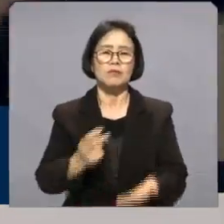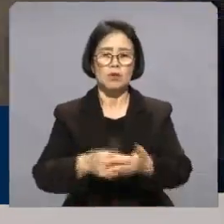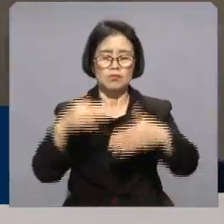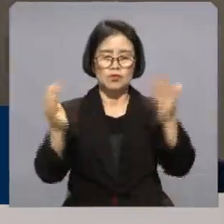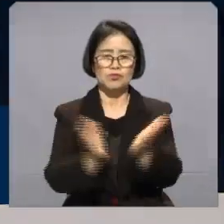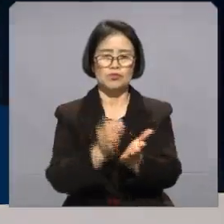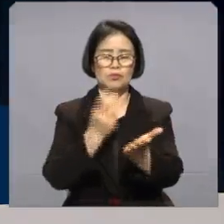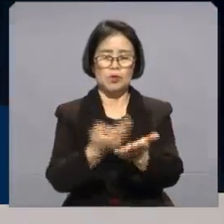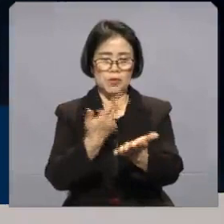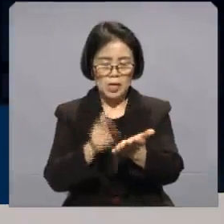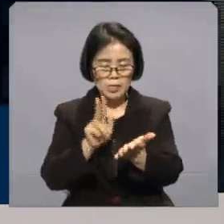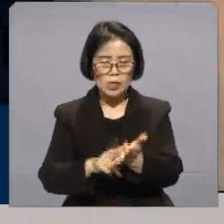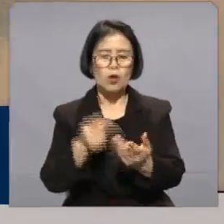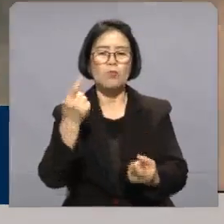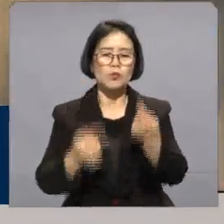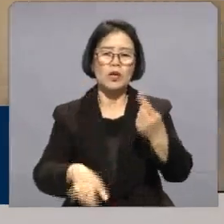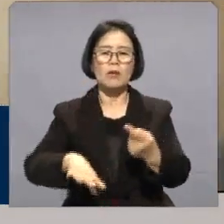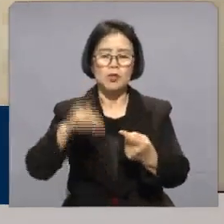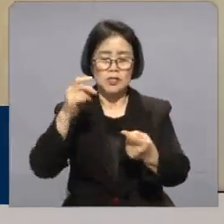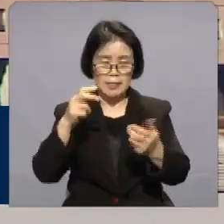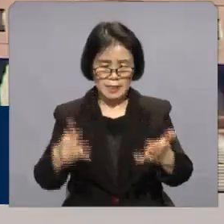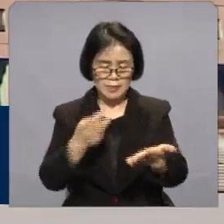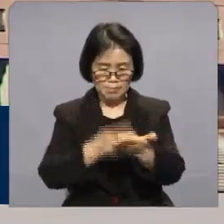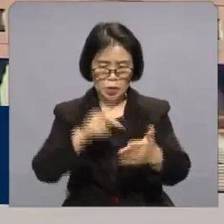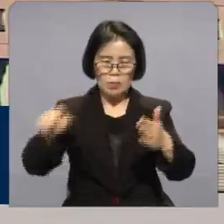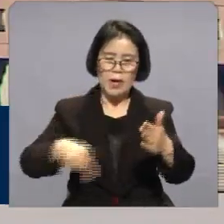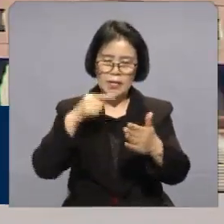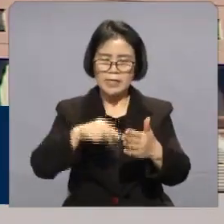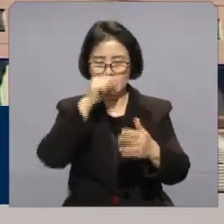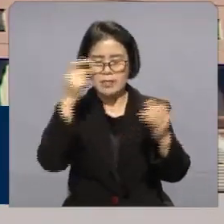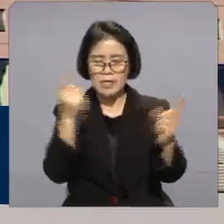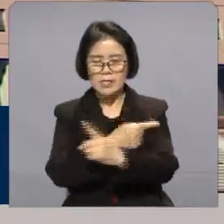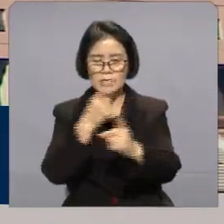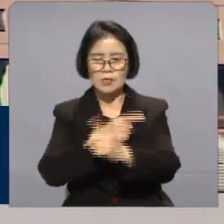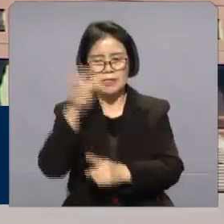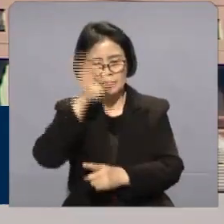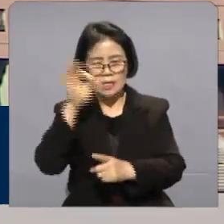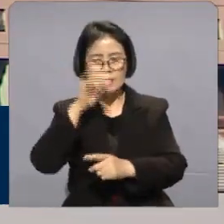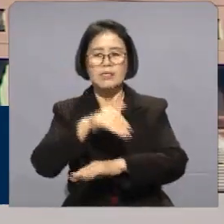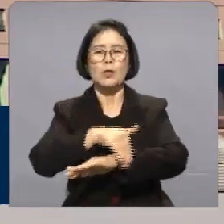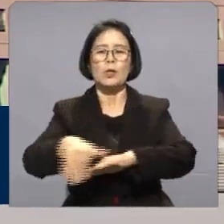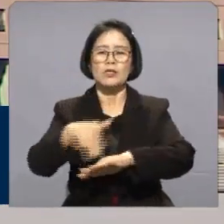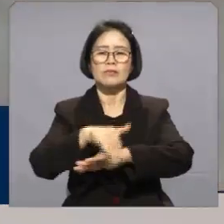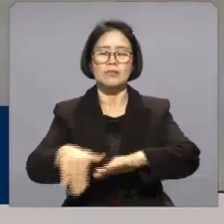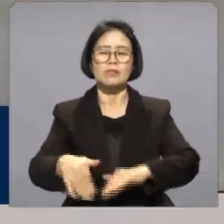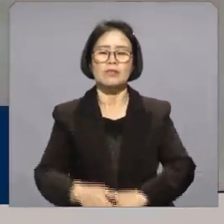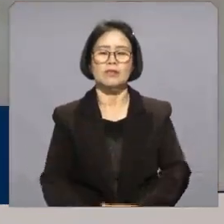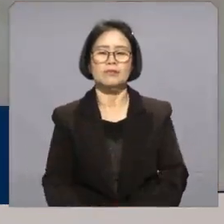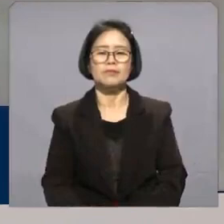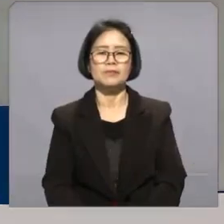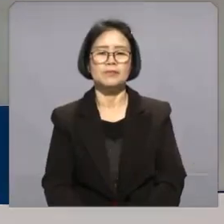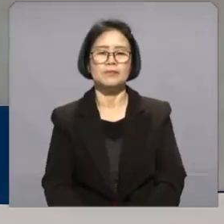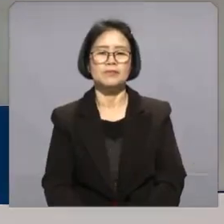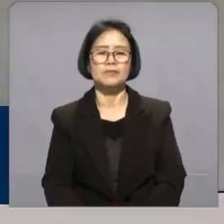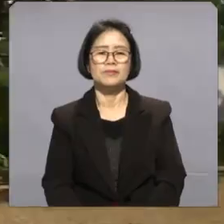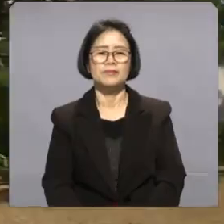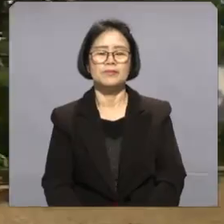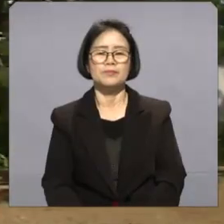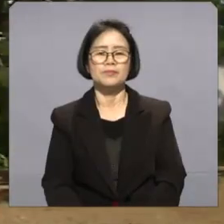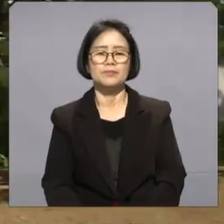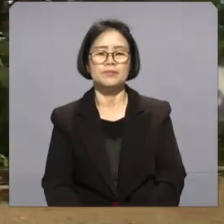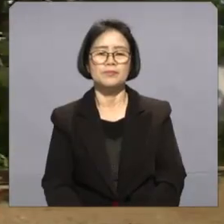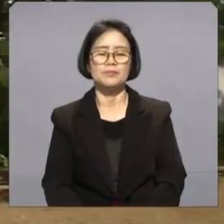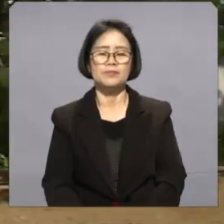법 개정에 나서기보다는 우선 현행법 내에서 개선점을 찾아갈 계획입니다. 이상호 기자입니다.